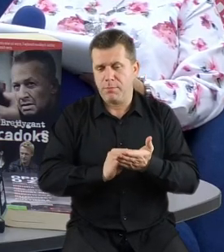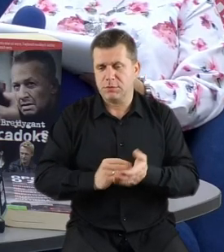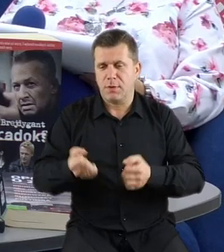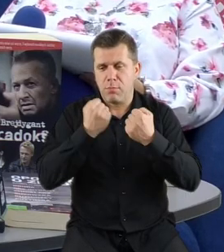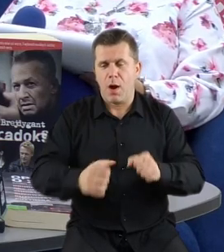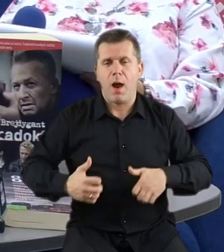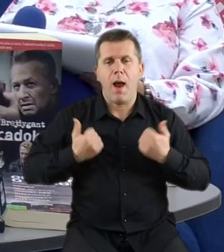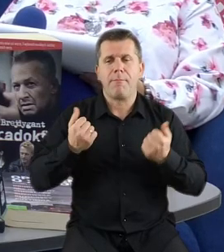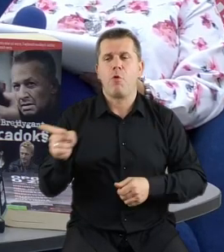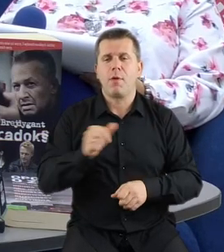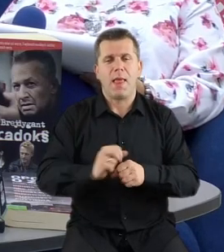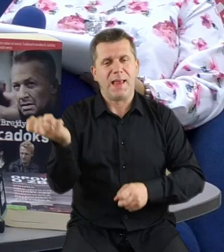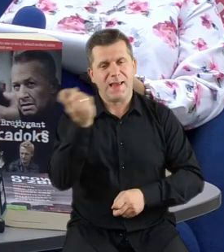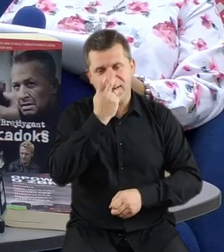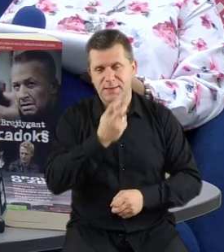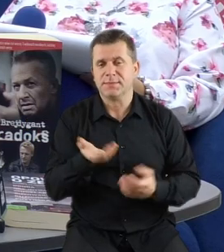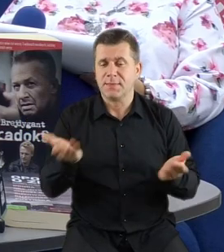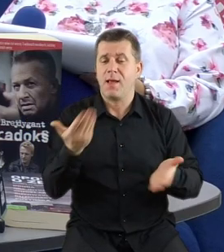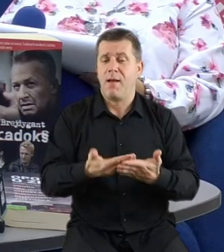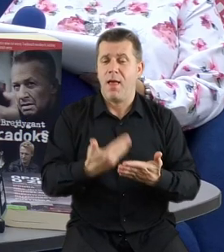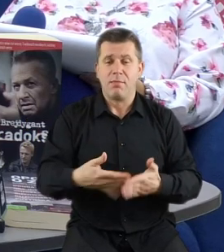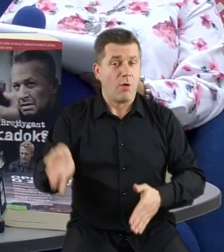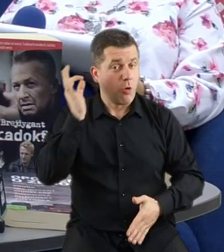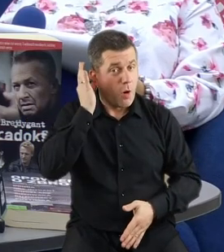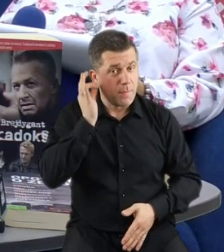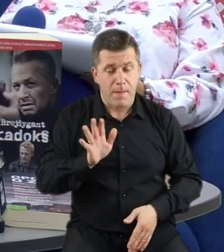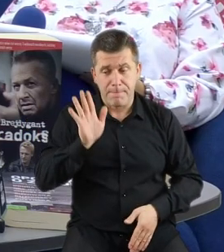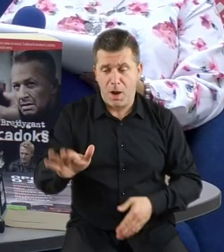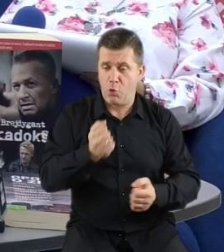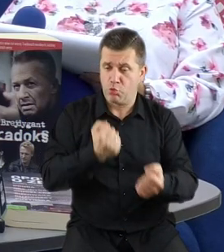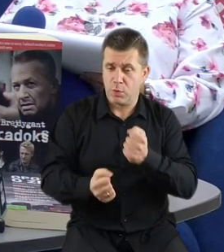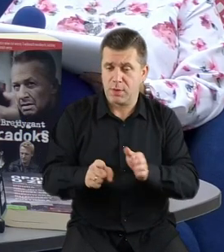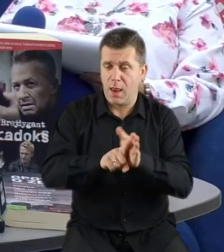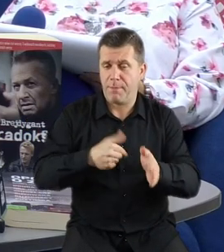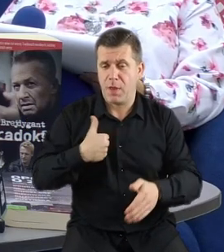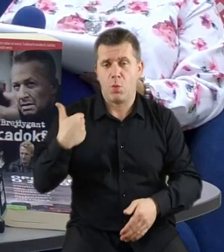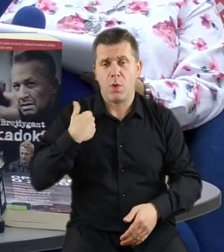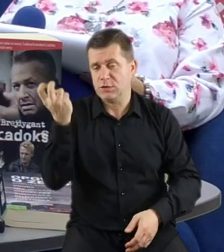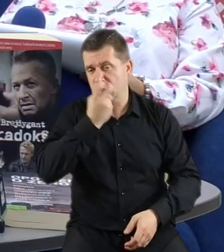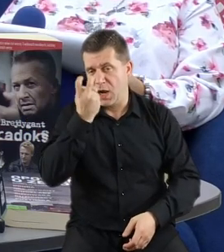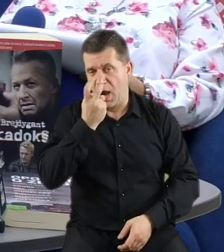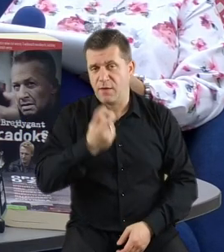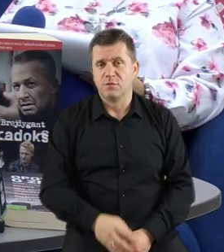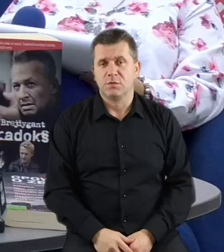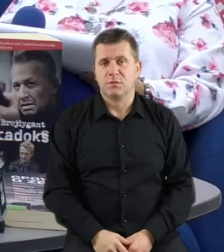żeby byli interesujący, więc też i dlatego kobieta, która ma trudniej, była dla mnie